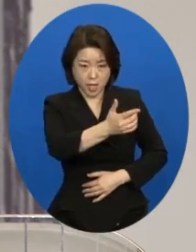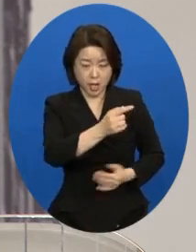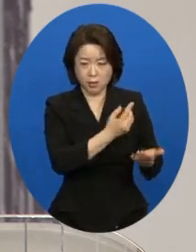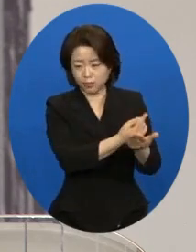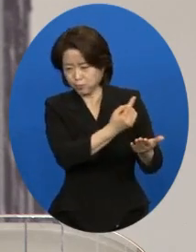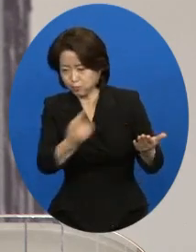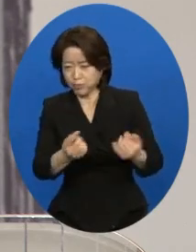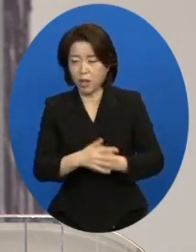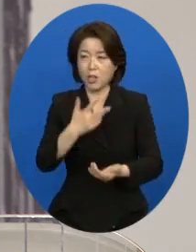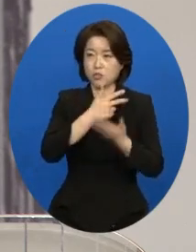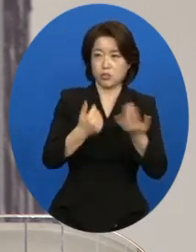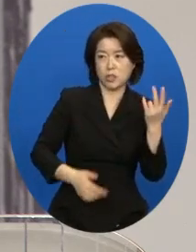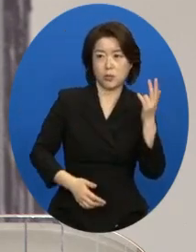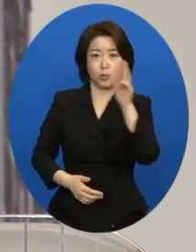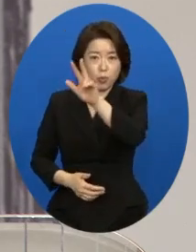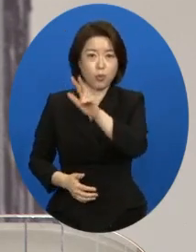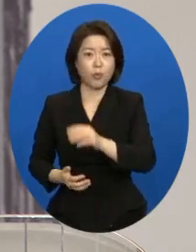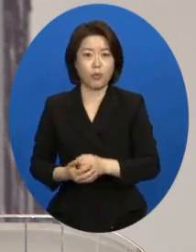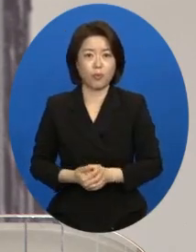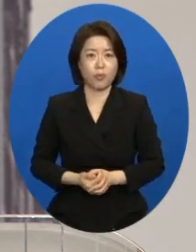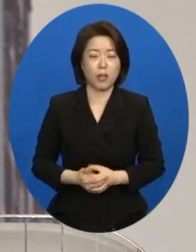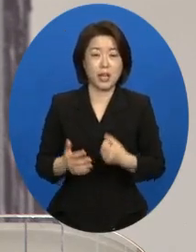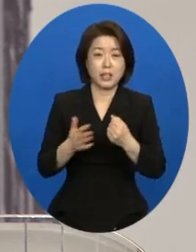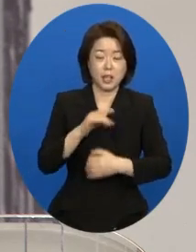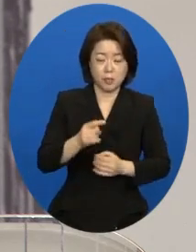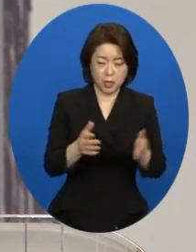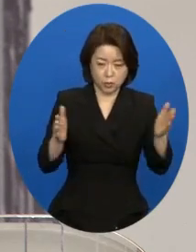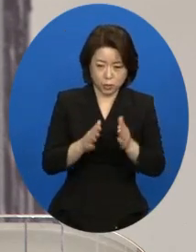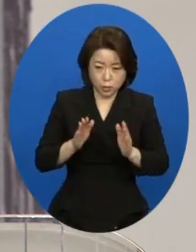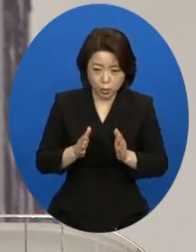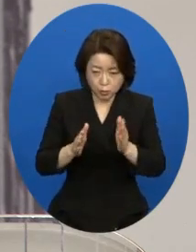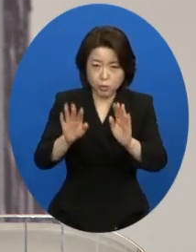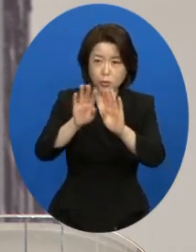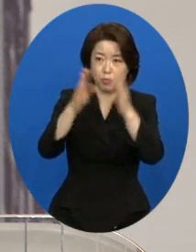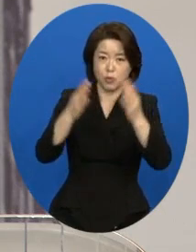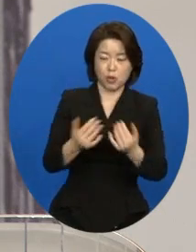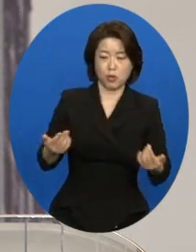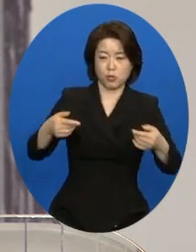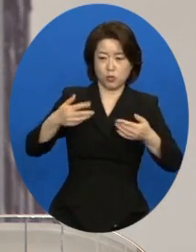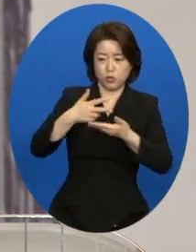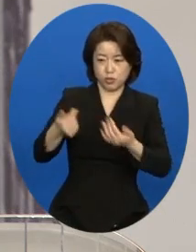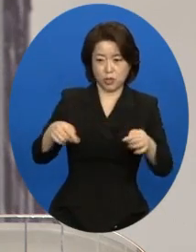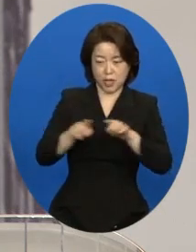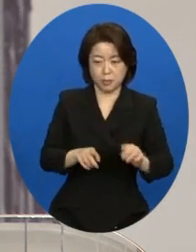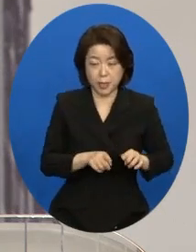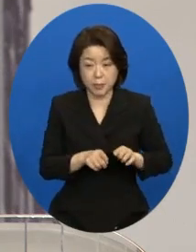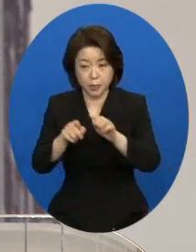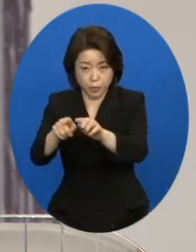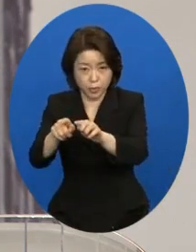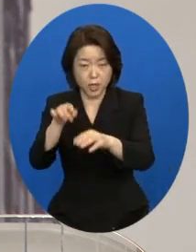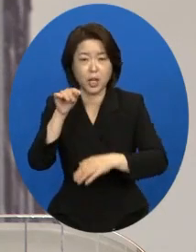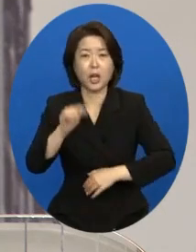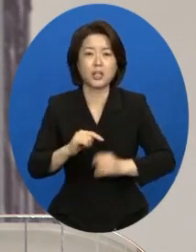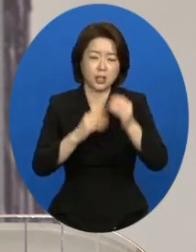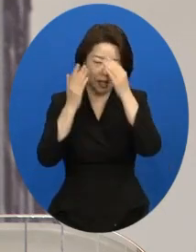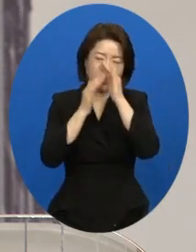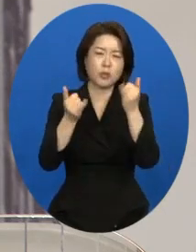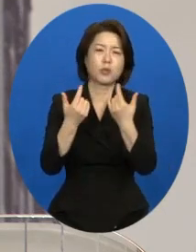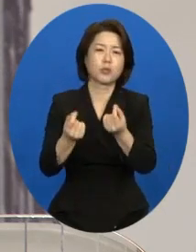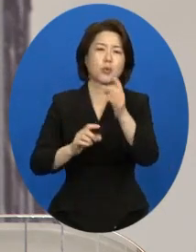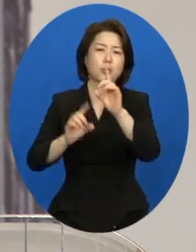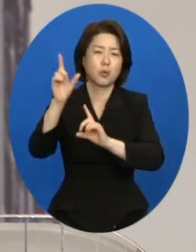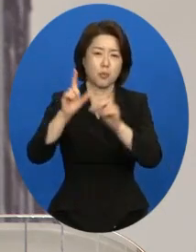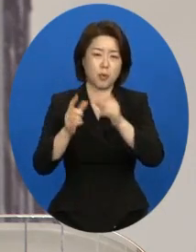내가 주님께로 돌아가야겠다, 그래서 그 좁은 문으로 결국에는 주님과 함께 들어가는 자가 성도거든요. 그들이